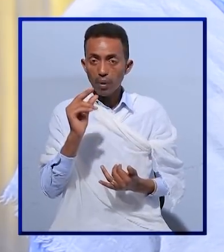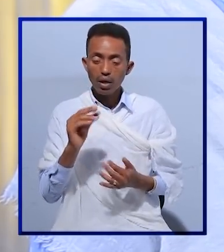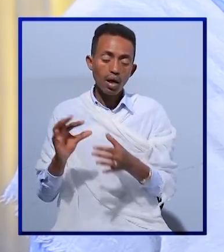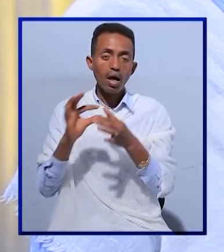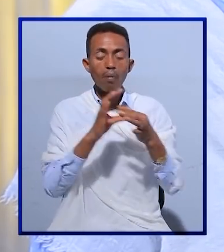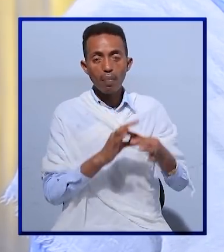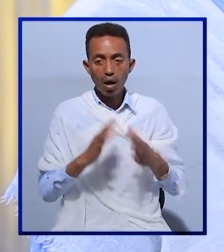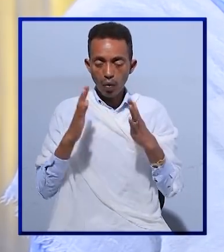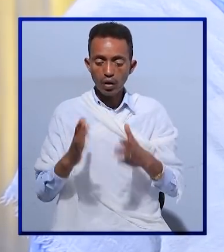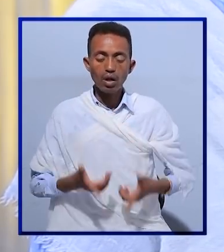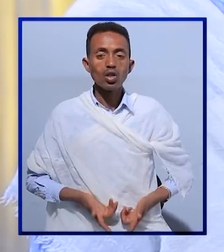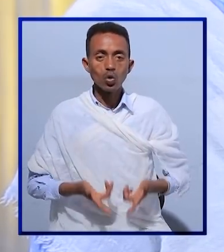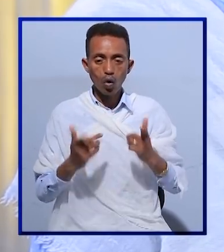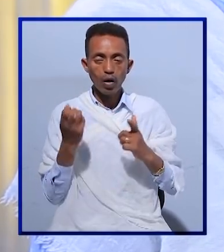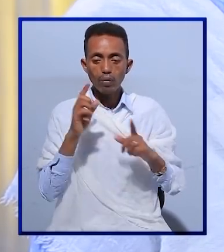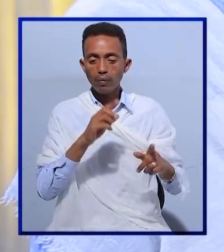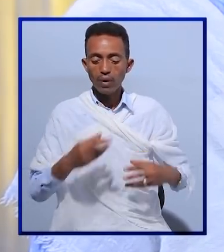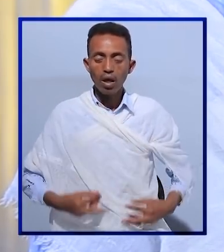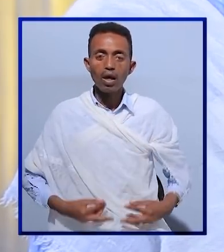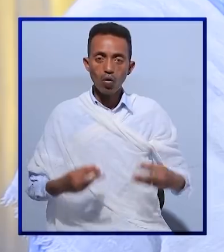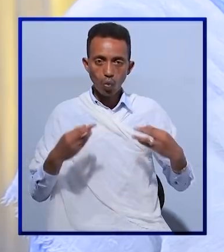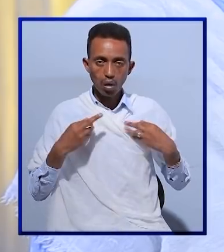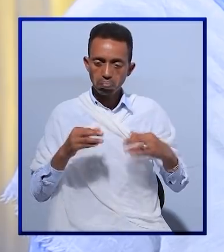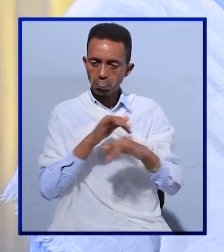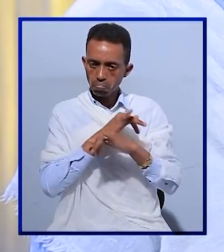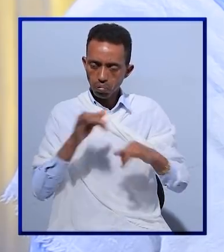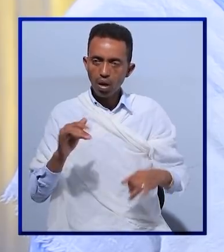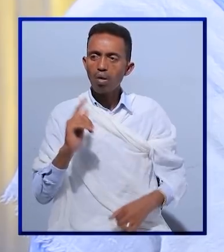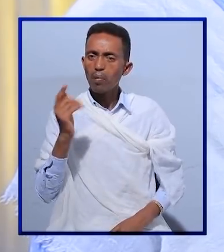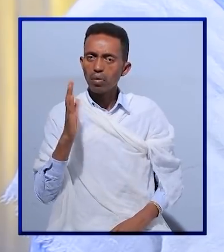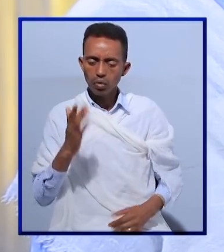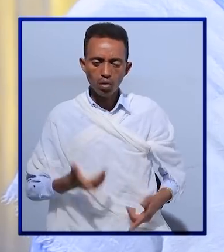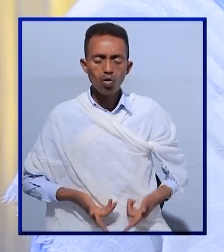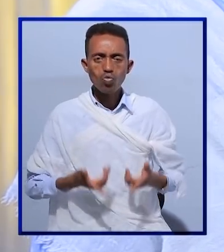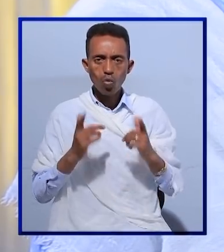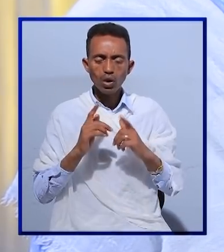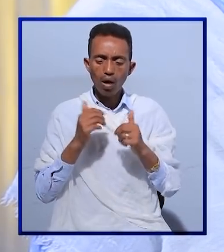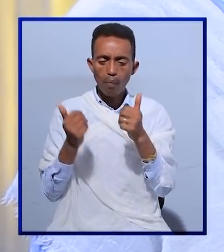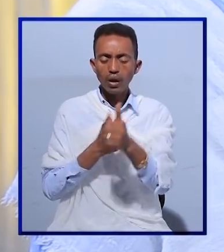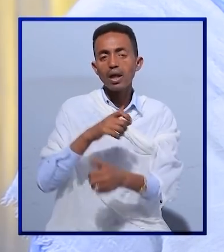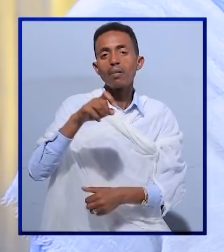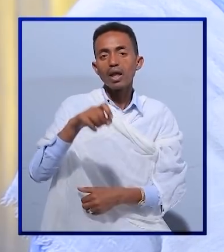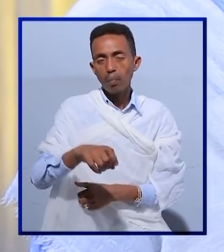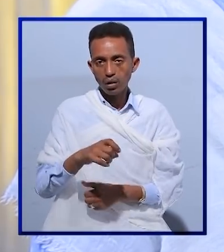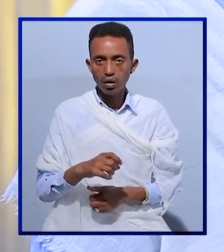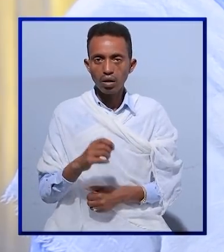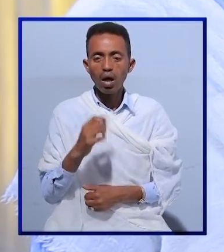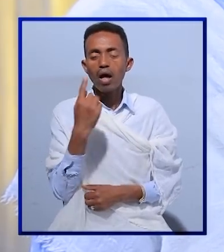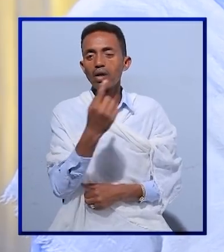እህታችንም በማህበራዊ ኑሯ ወይም ህይወቷ ምን አይነት አኗኗር መከተል